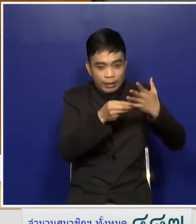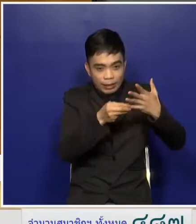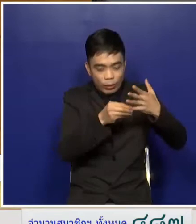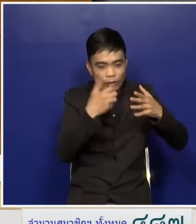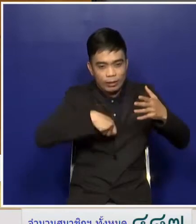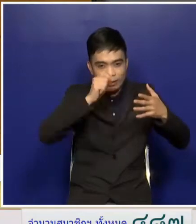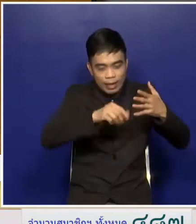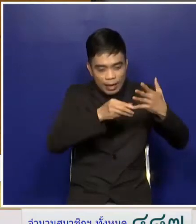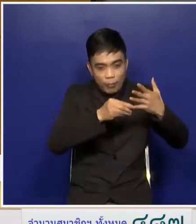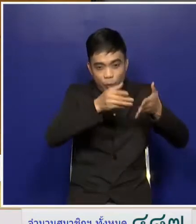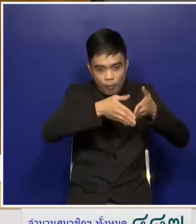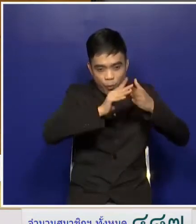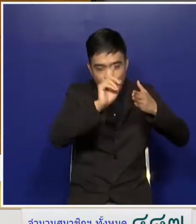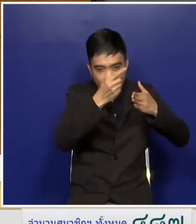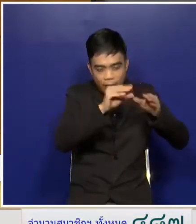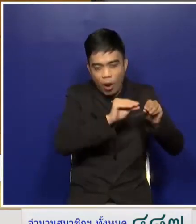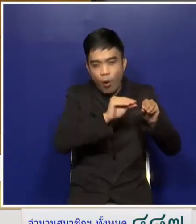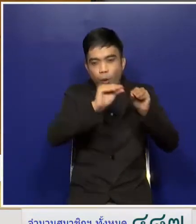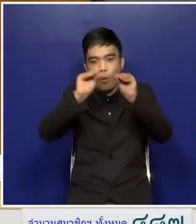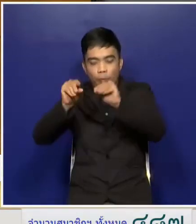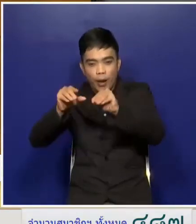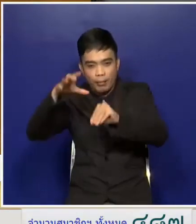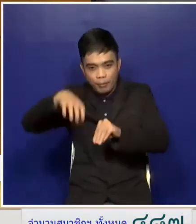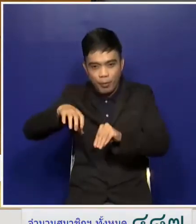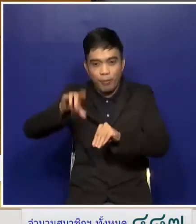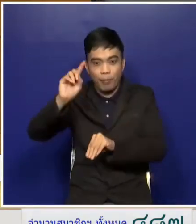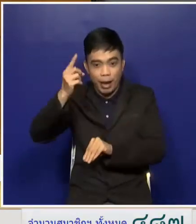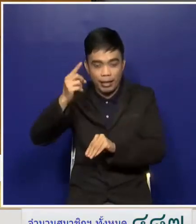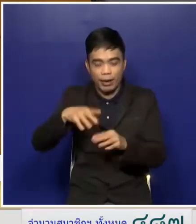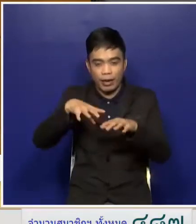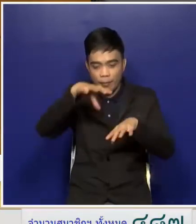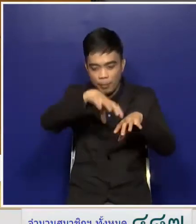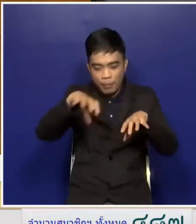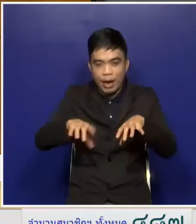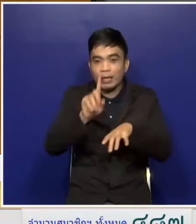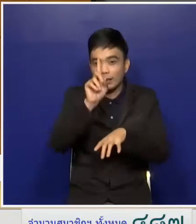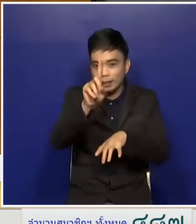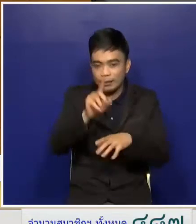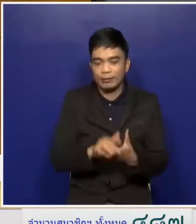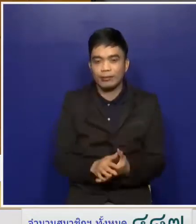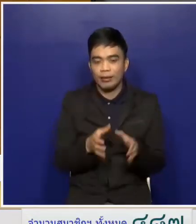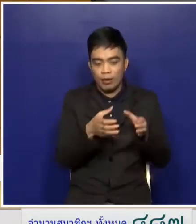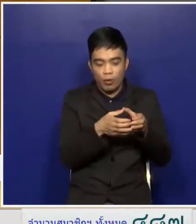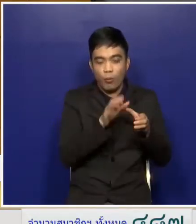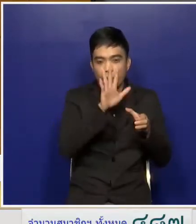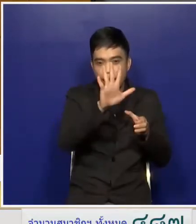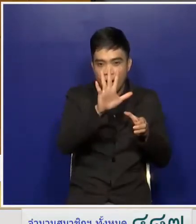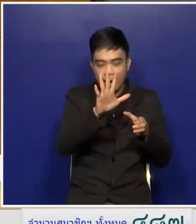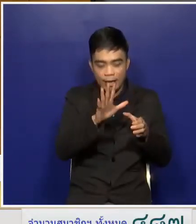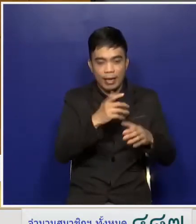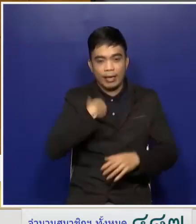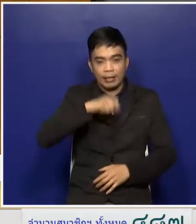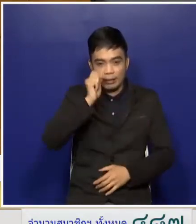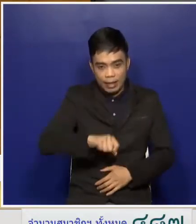แบจำนว 1 สาร และกลุมที่ 5 มคดีค้าสะสมที่รับโอนจากสารประควงชนต้นอื่น